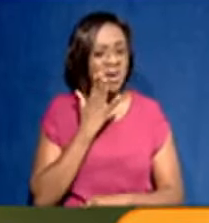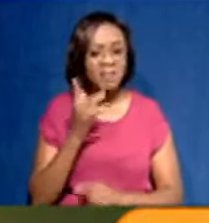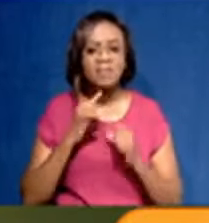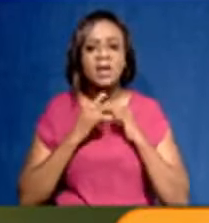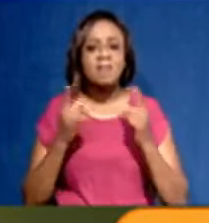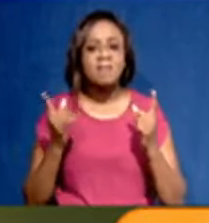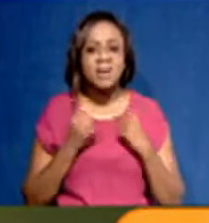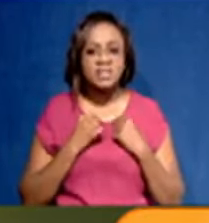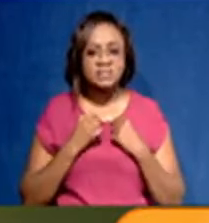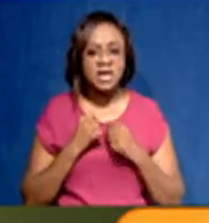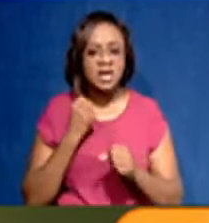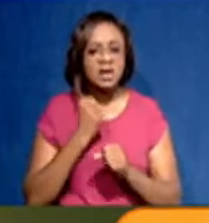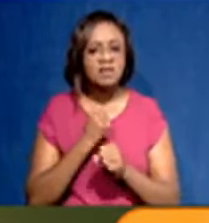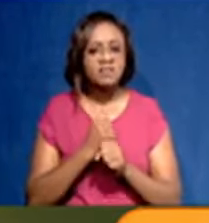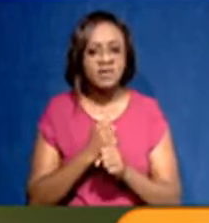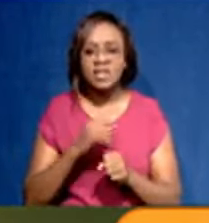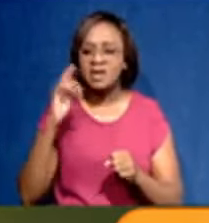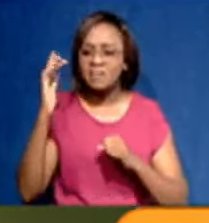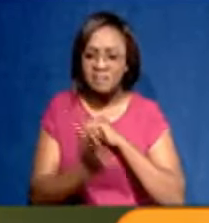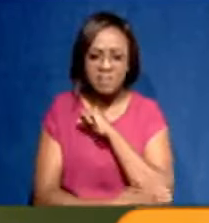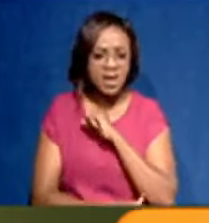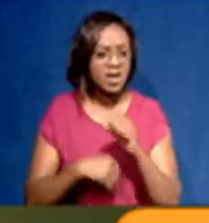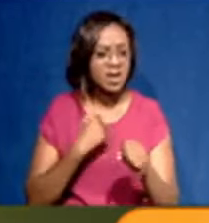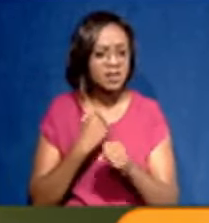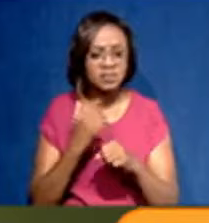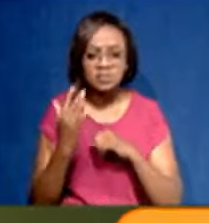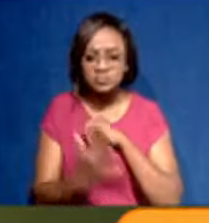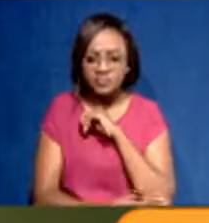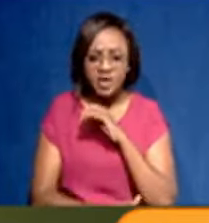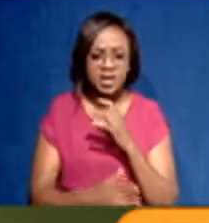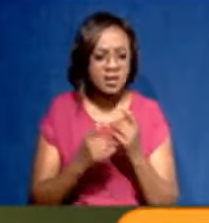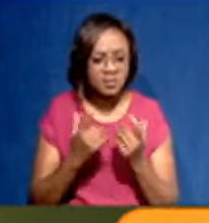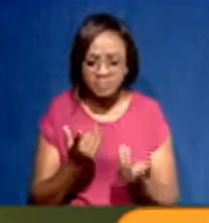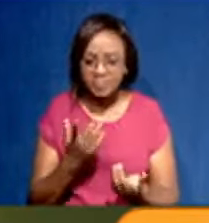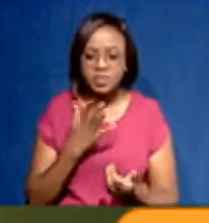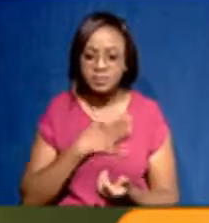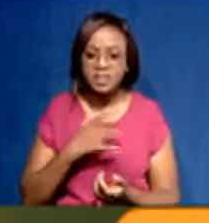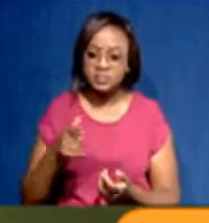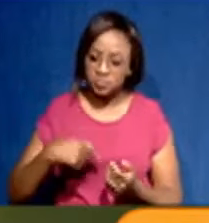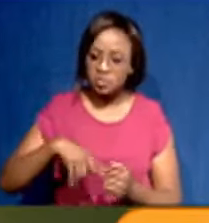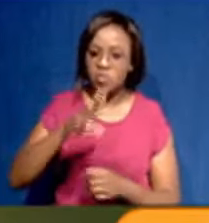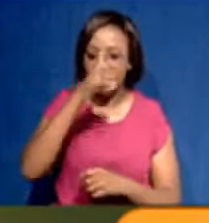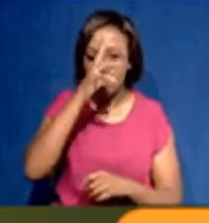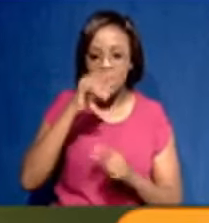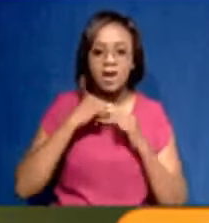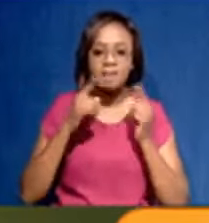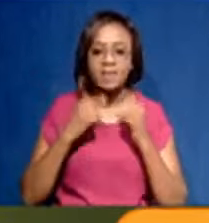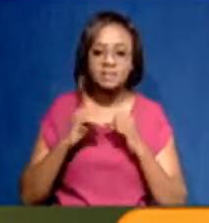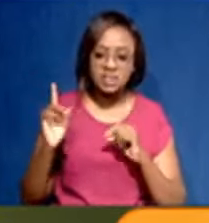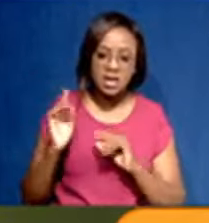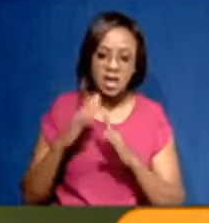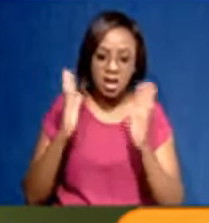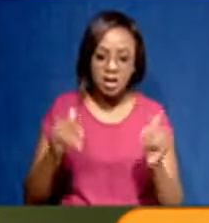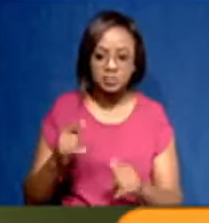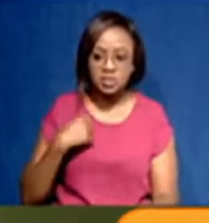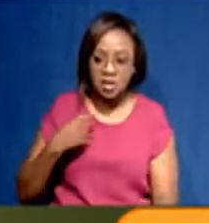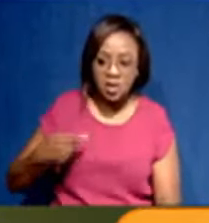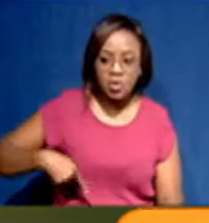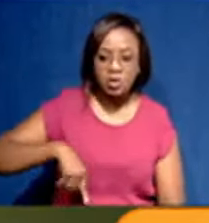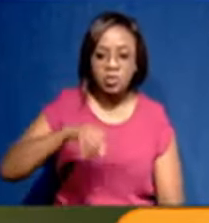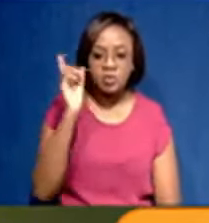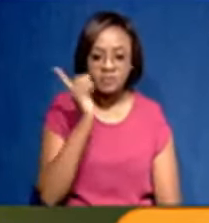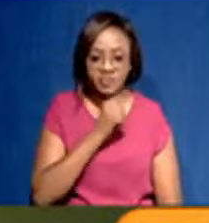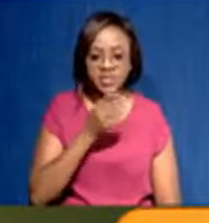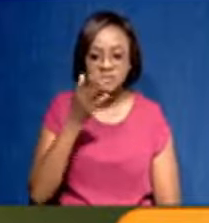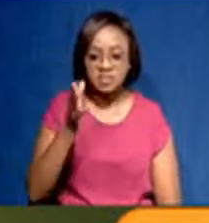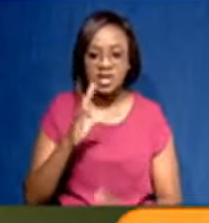pasta amenifanyia kitendo mbaya. Nikamwambia sasa tuende kwake. Tukateremka, tukafika kwa